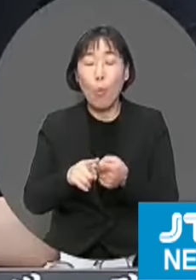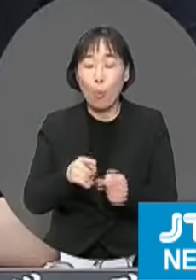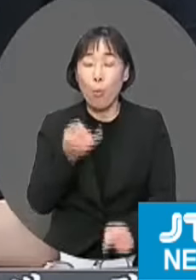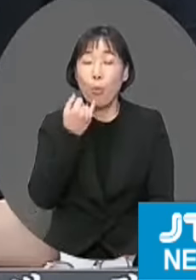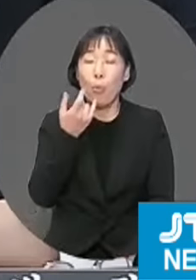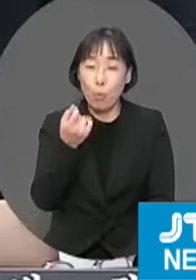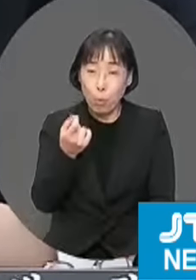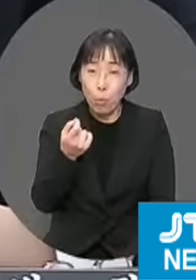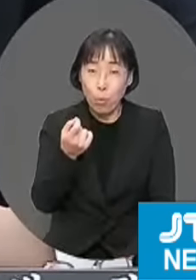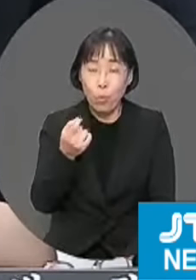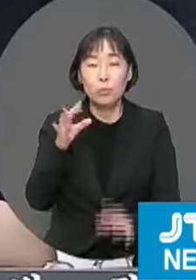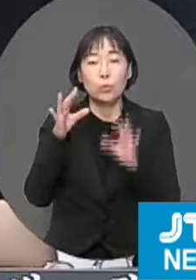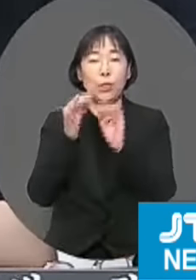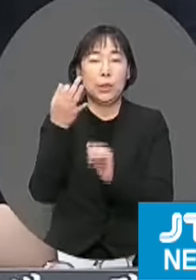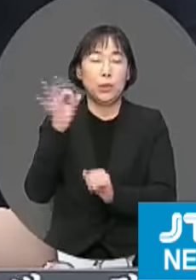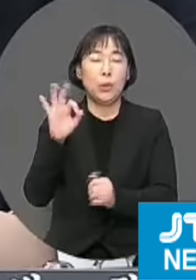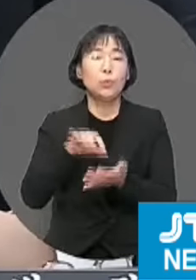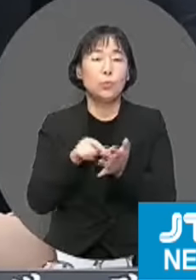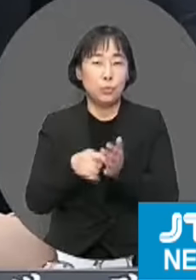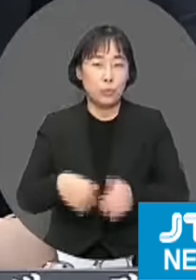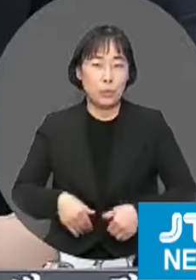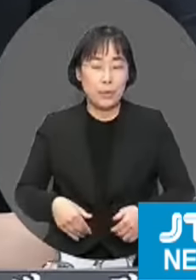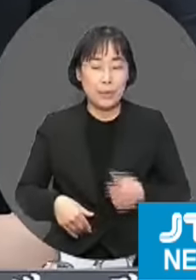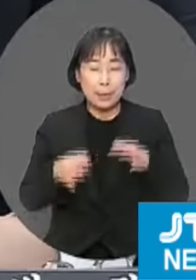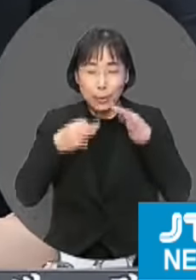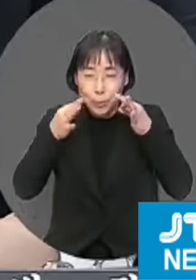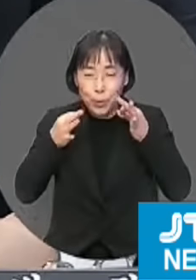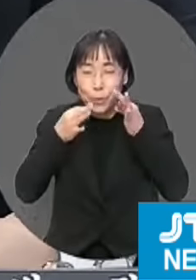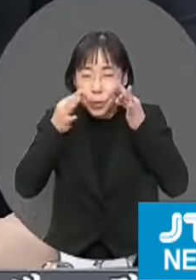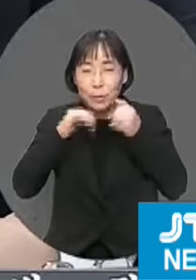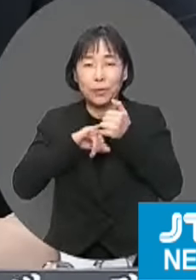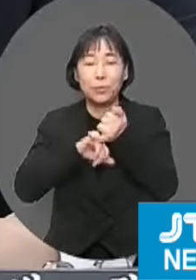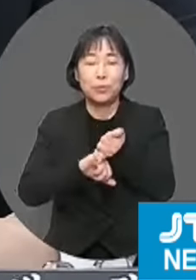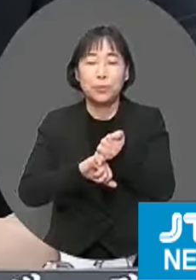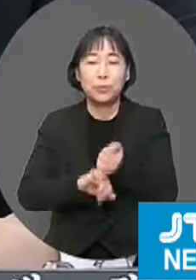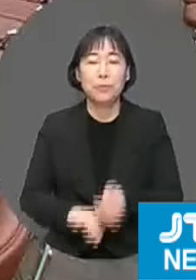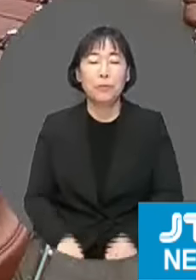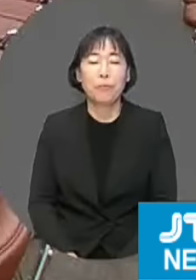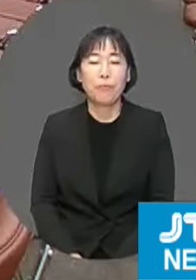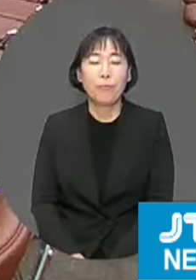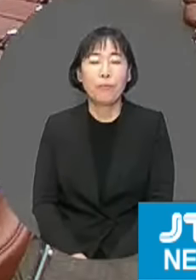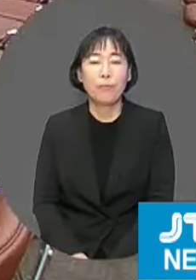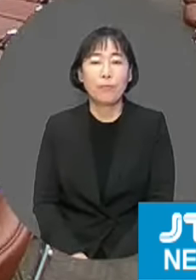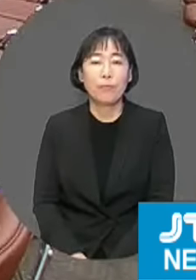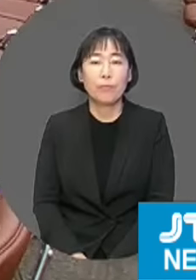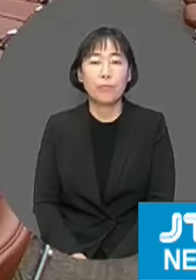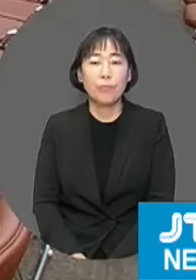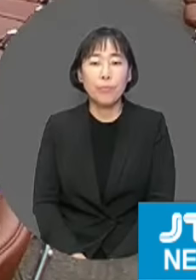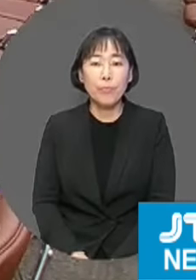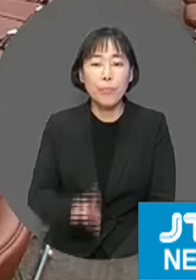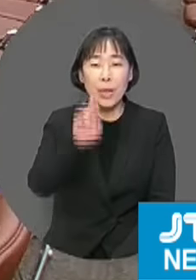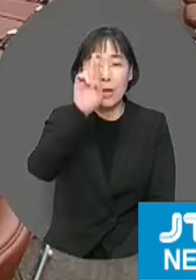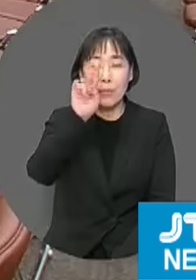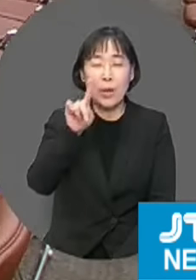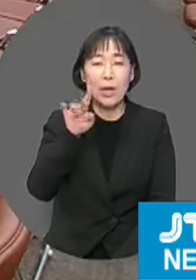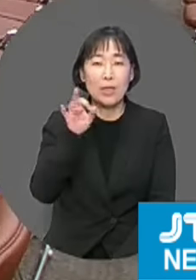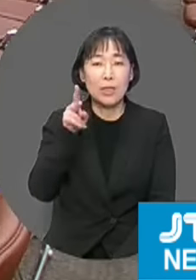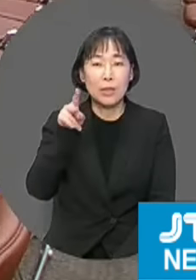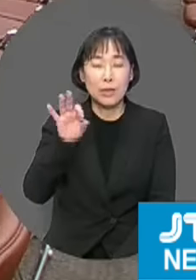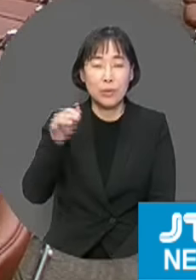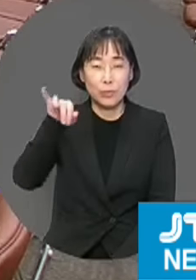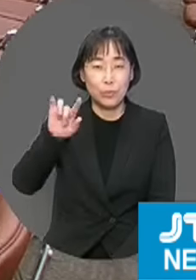거쳐서 공개 여부를 결정하도록 하겠습니다. 적극적으로 하겠습니다. 예, 알겠습니다. 감사합니다. 예, 박영춘 단장님 확인했어요?